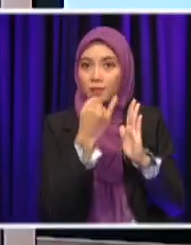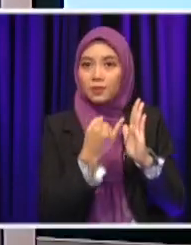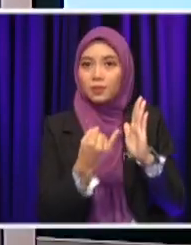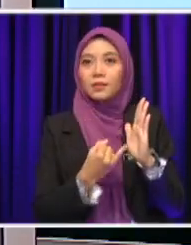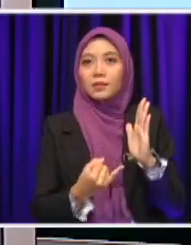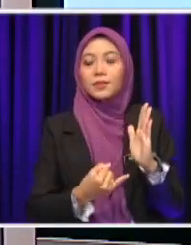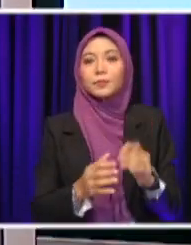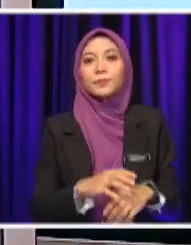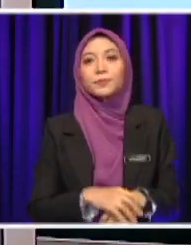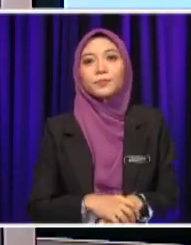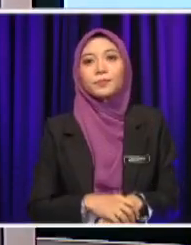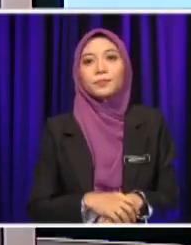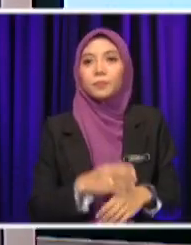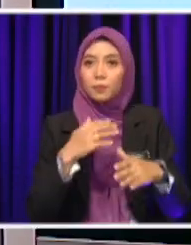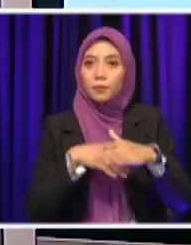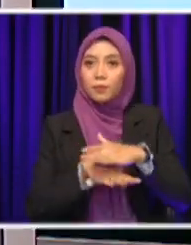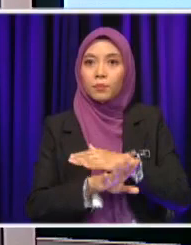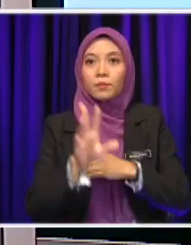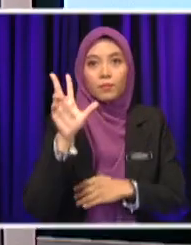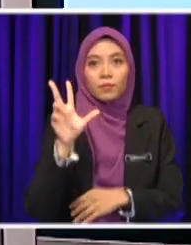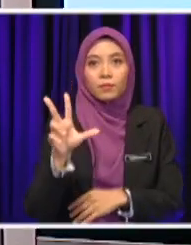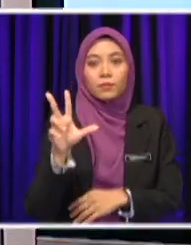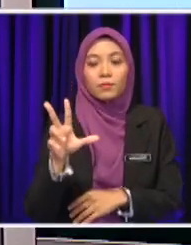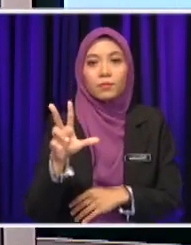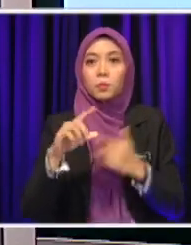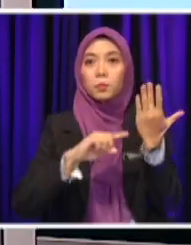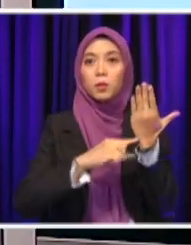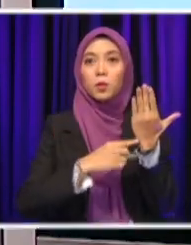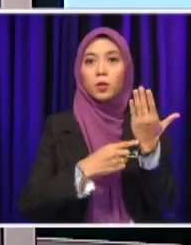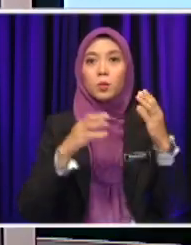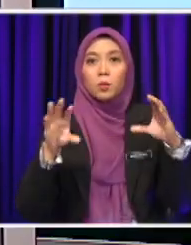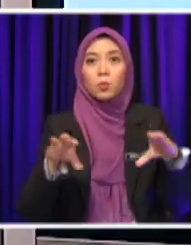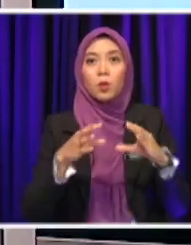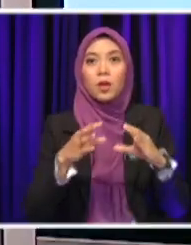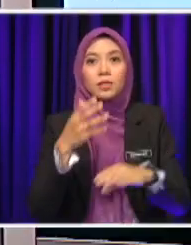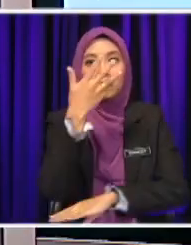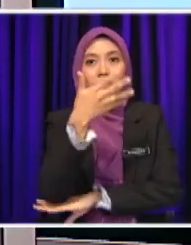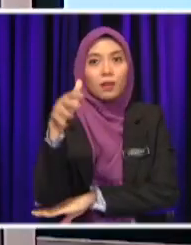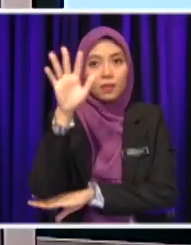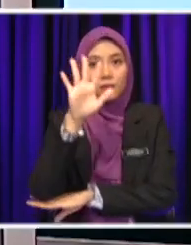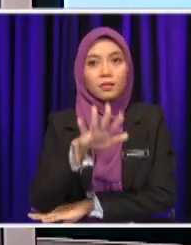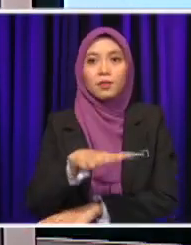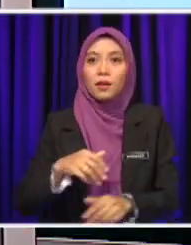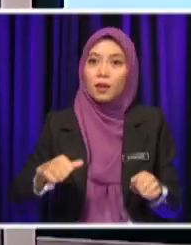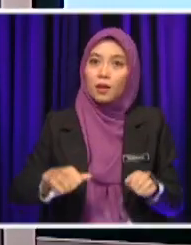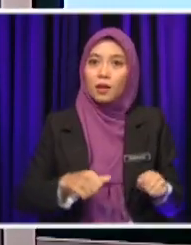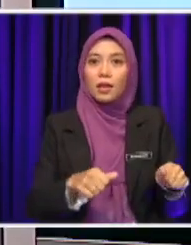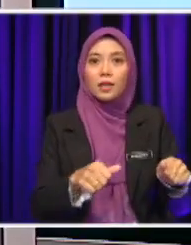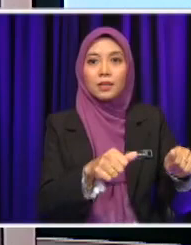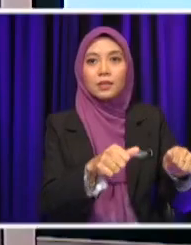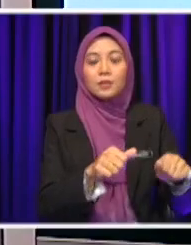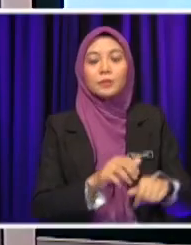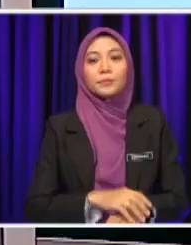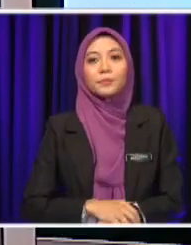Kemudian masuk ke lakaran yang ketiga, kita mula membuat carta alih kan. Aiman akan mula membuat carta